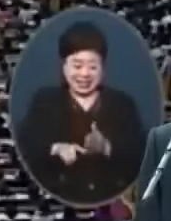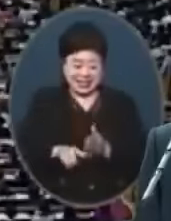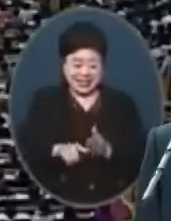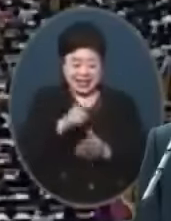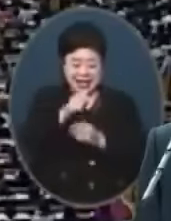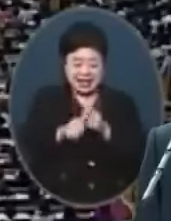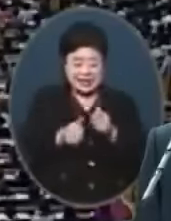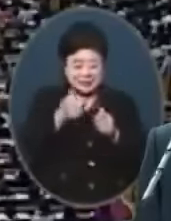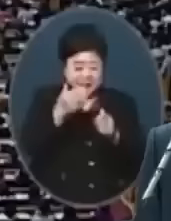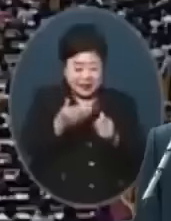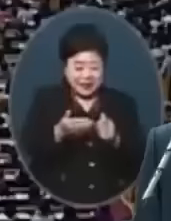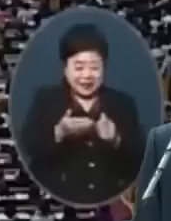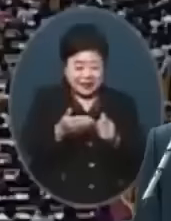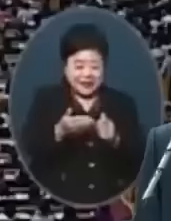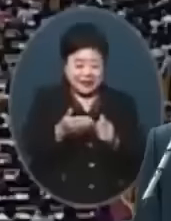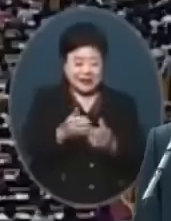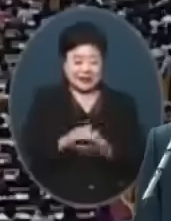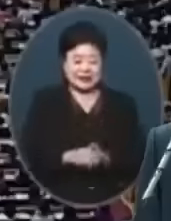하나님께